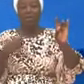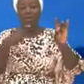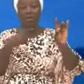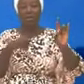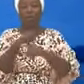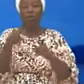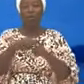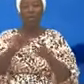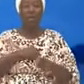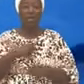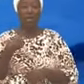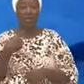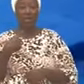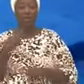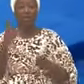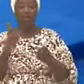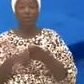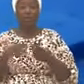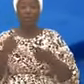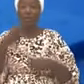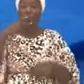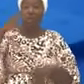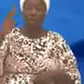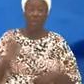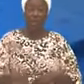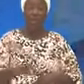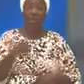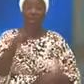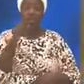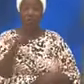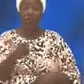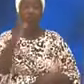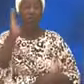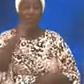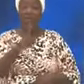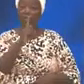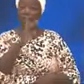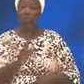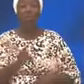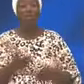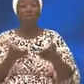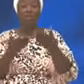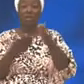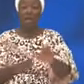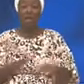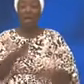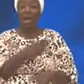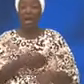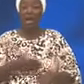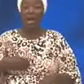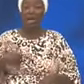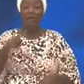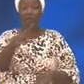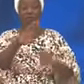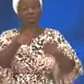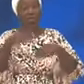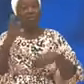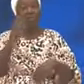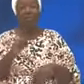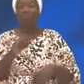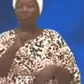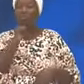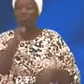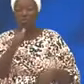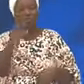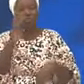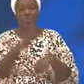dirai au méchant tu mourras si tu ne laverty pas si